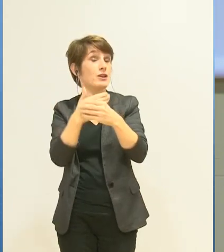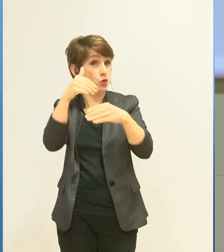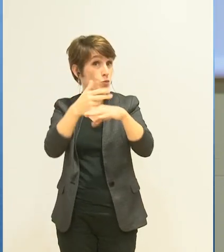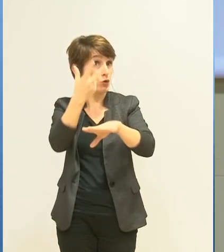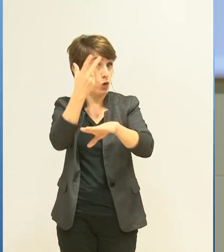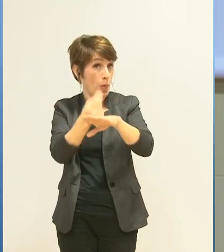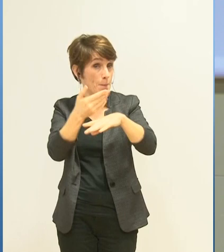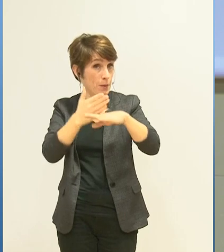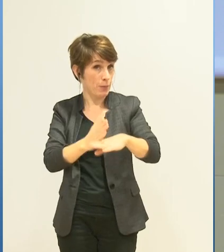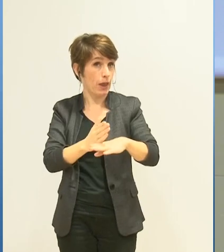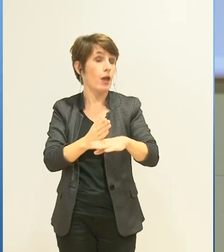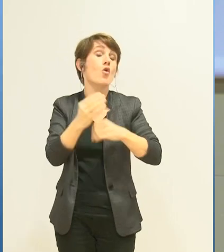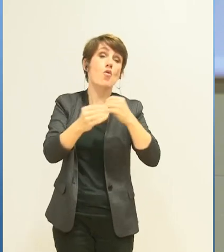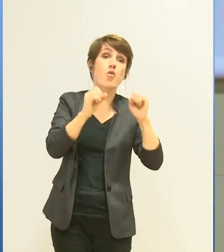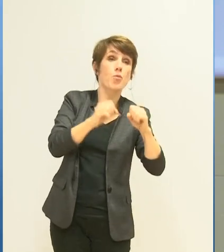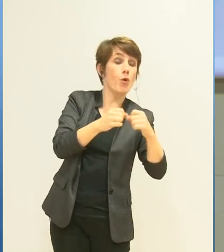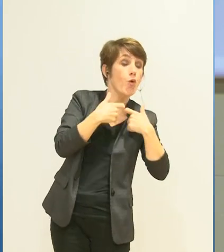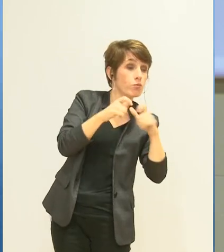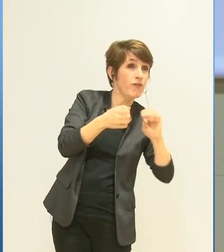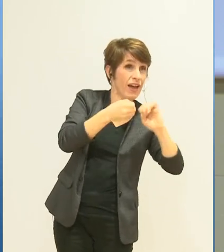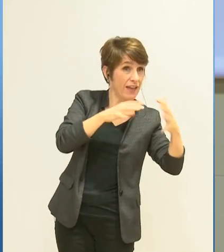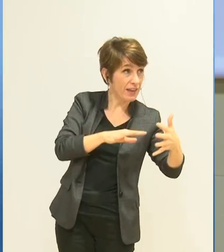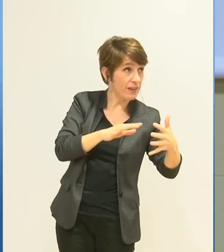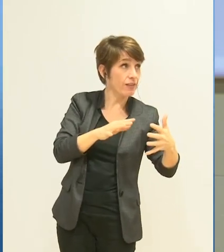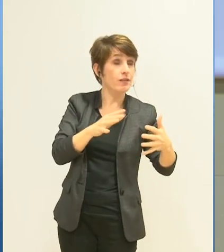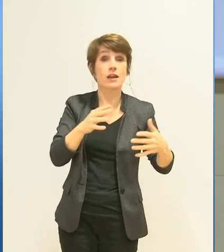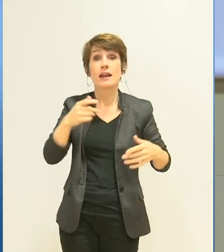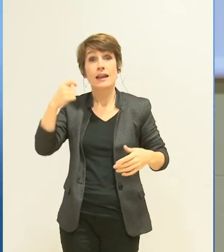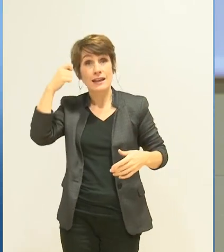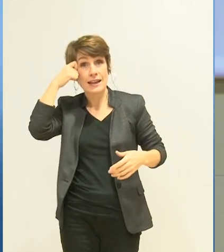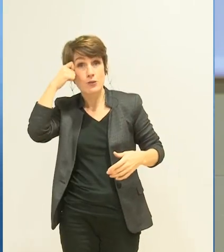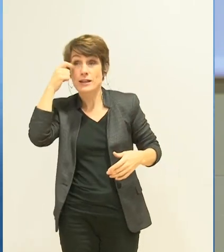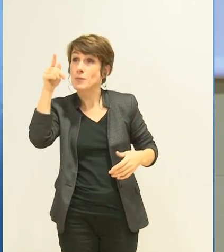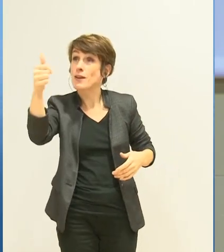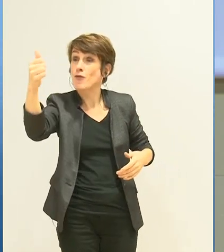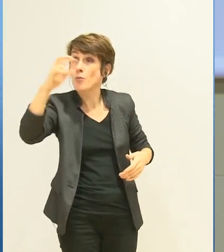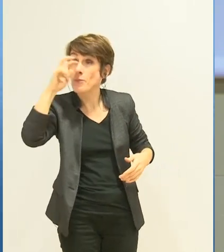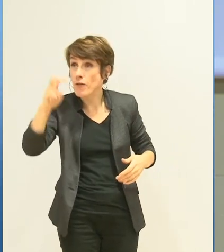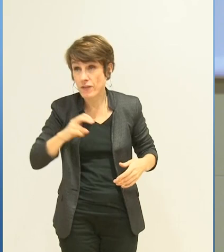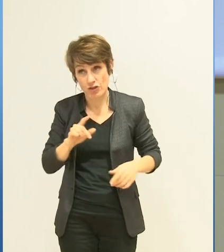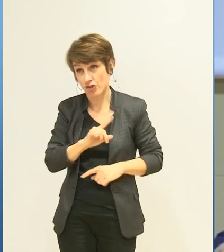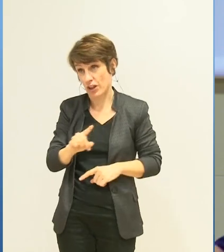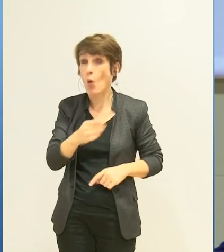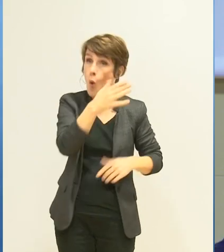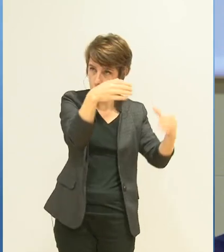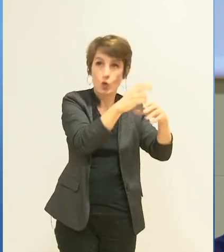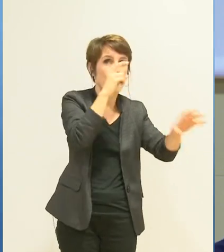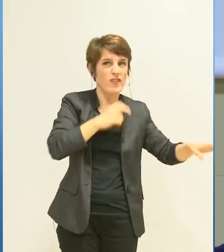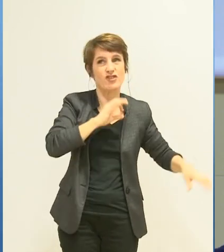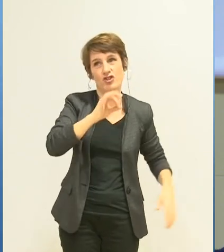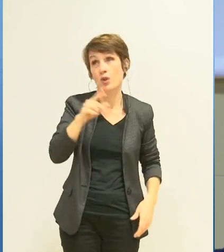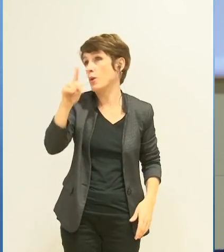consultables sur internet mais que tous les groupes et ils se sont vus proposer une clé et que vous n'êtes pas venu la chercher à la différence des autres groupes madame